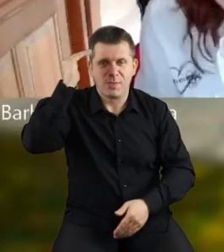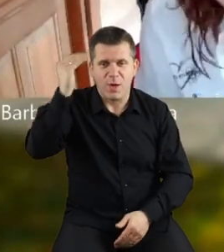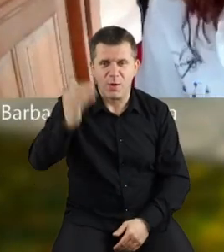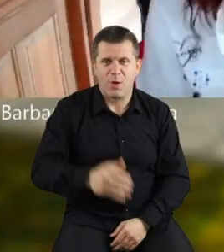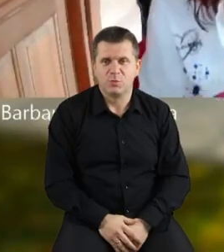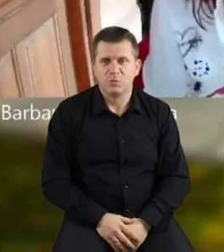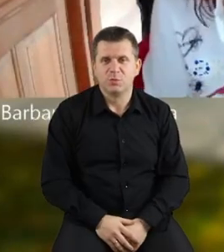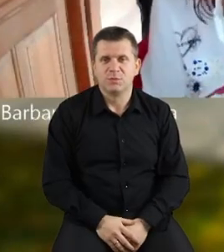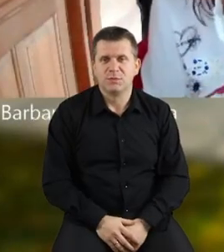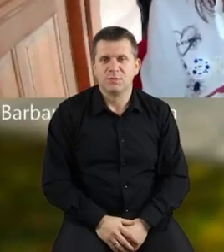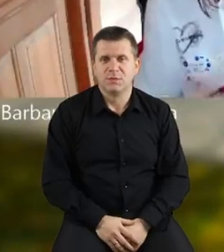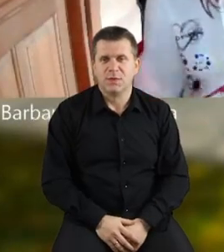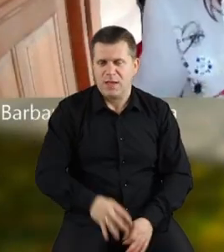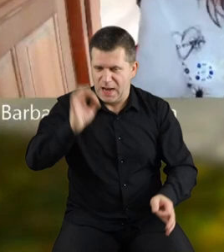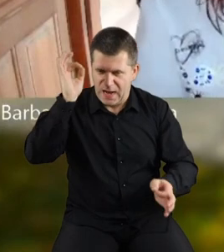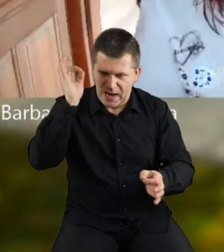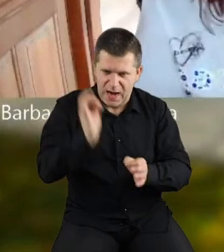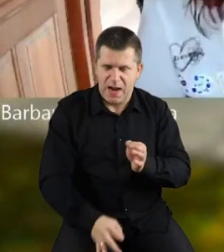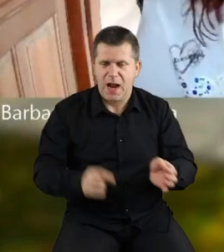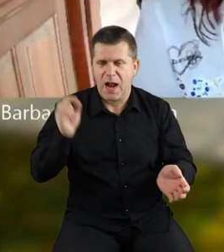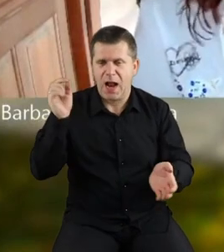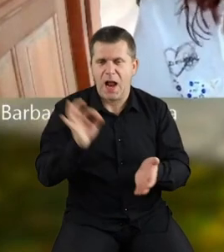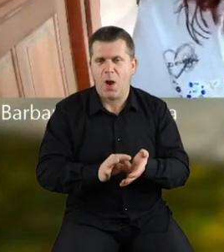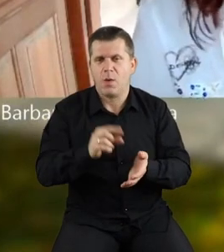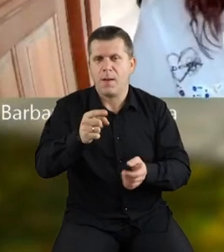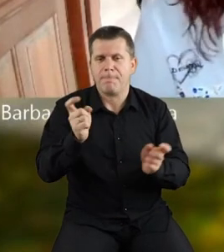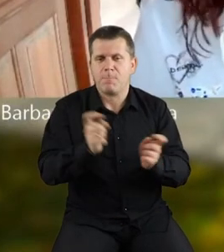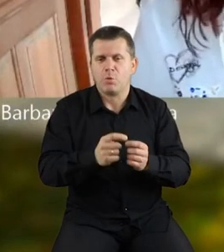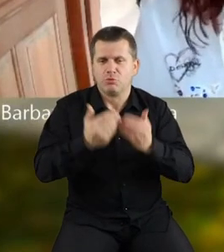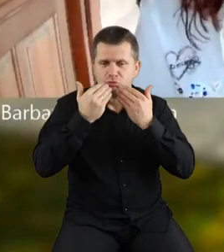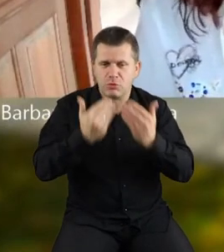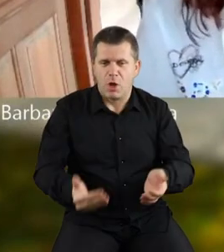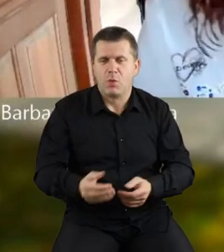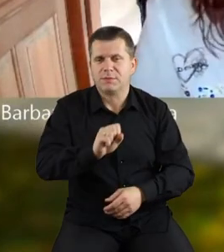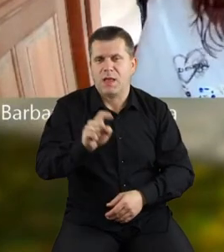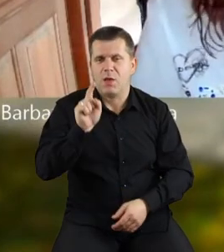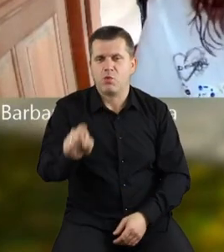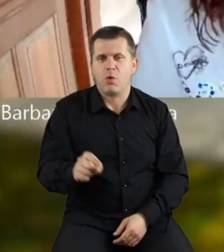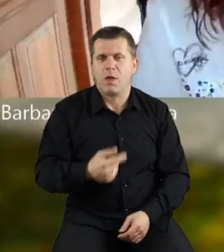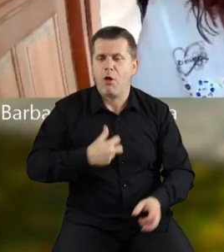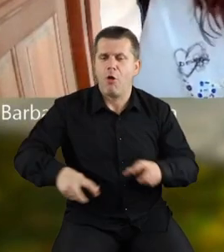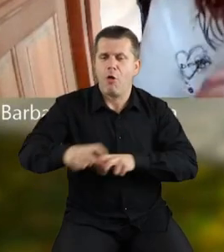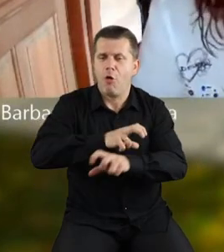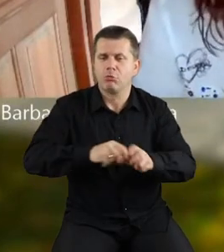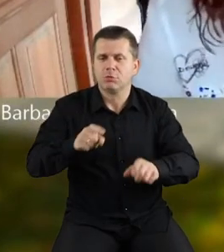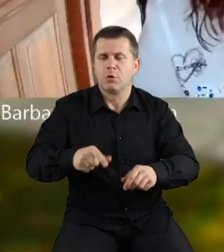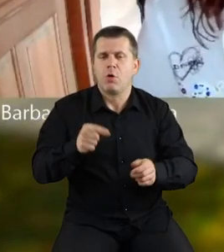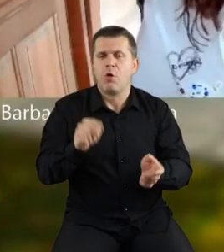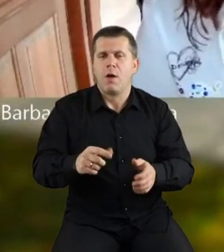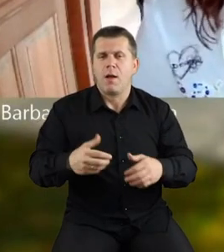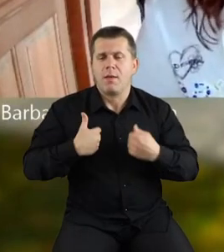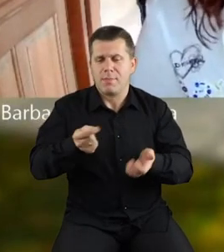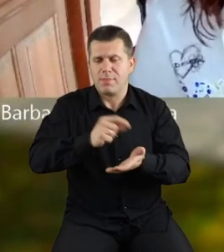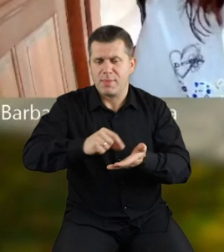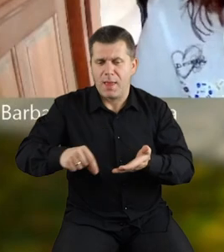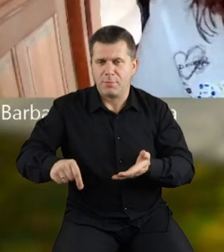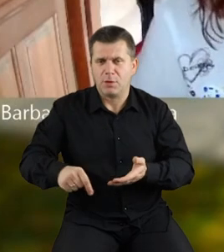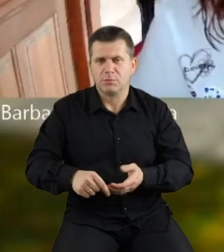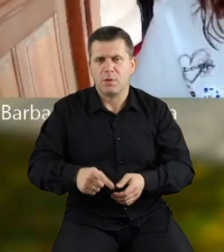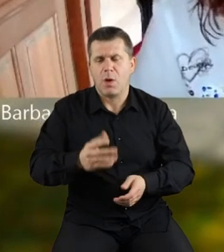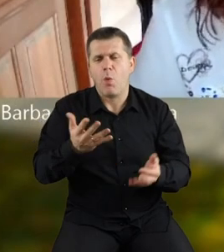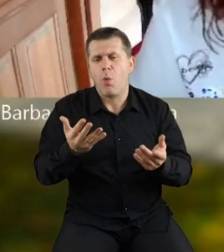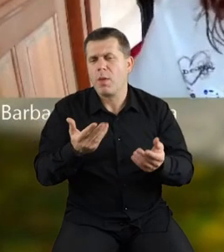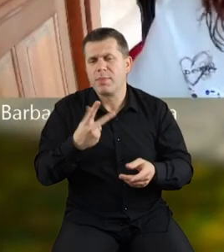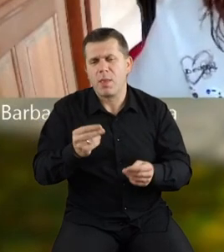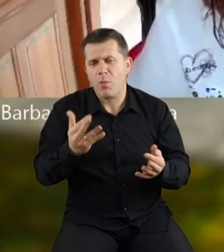dla dorosłych. Po prostu trafiłaś w taki piękny punkt i dziękuję ci za to. Chodziło mi bowiem tym razem o to, żeby